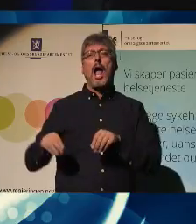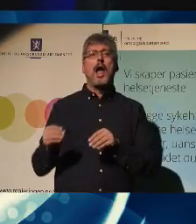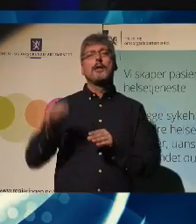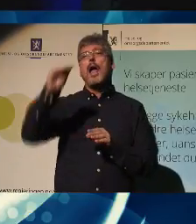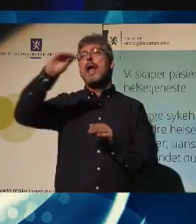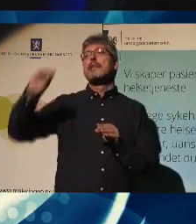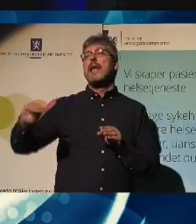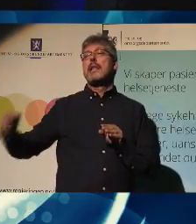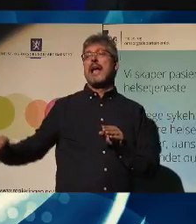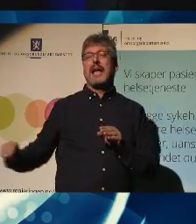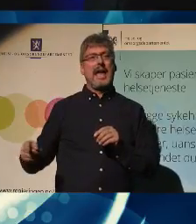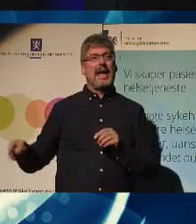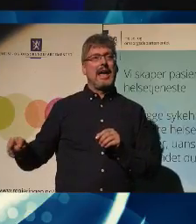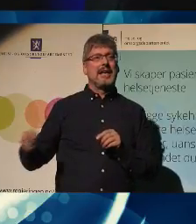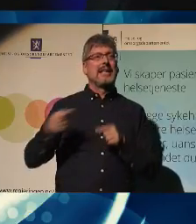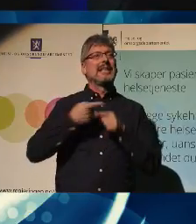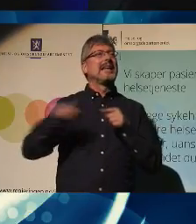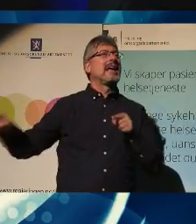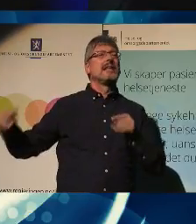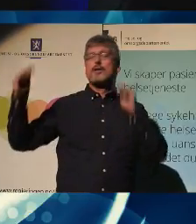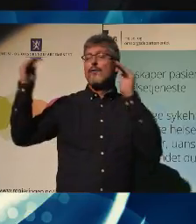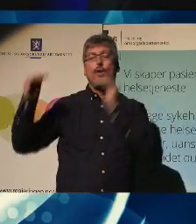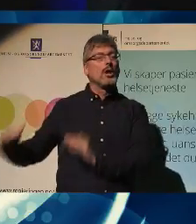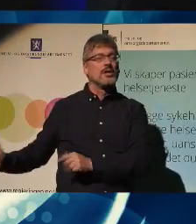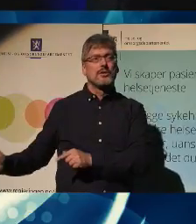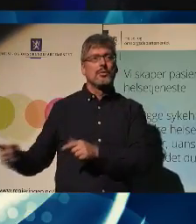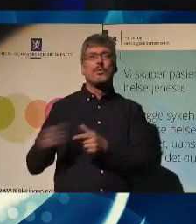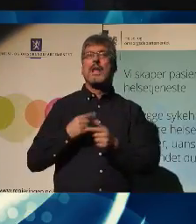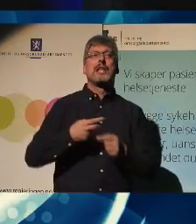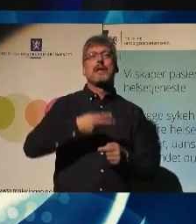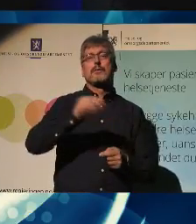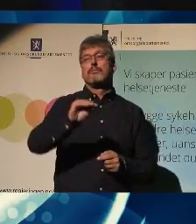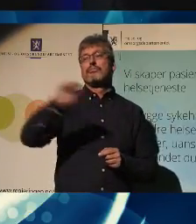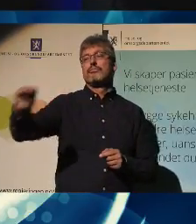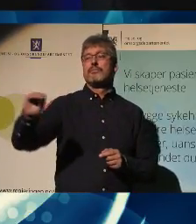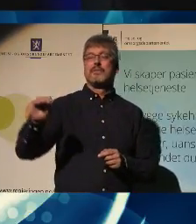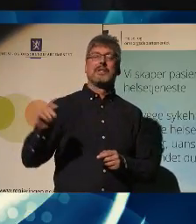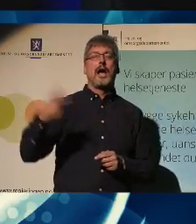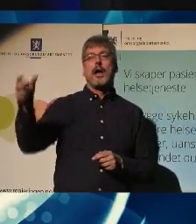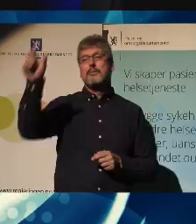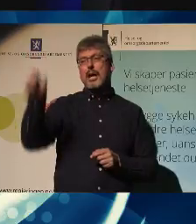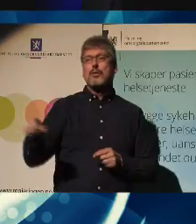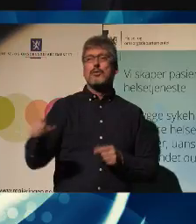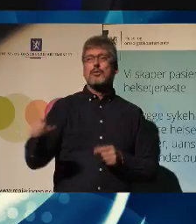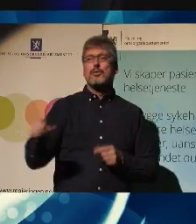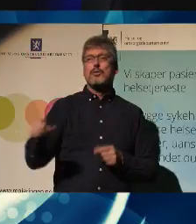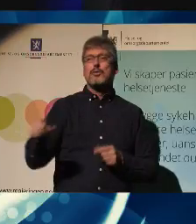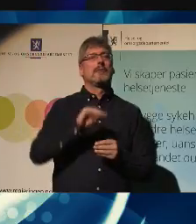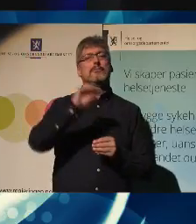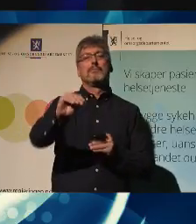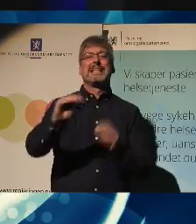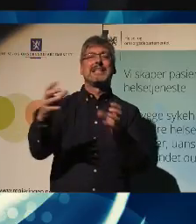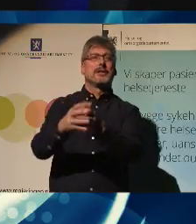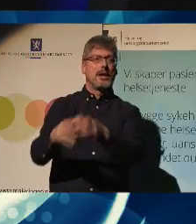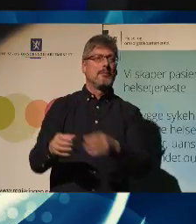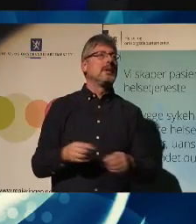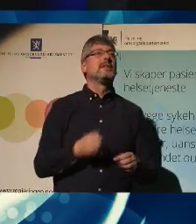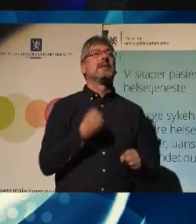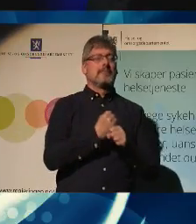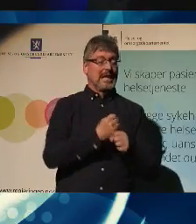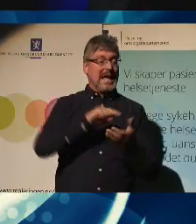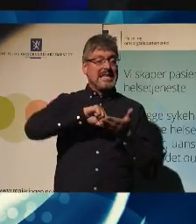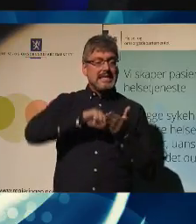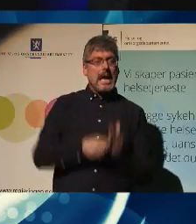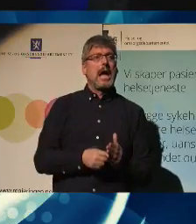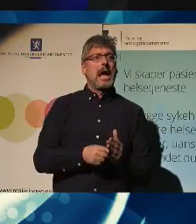delegere til resten av organisasjonen, eller en annen person, eller til sin stab. Det er kjernevirksomheten. Det er det